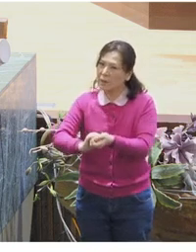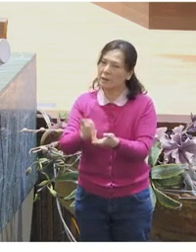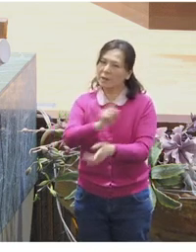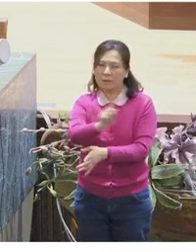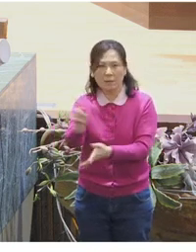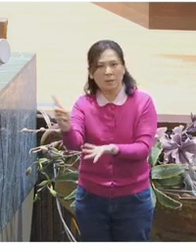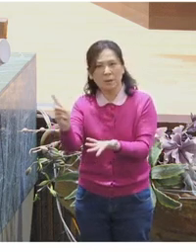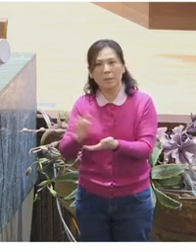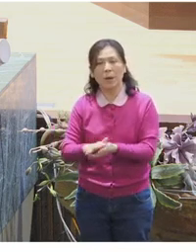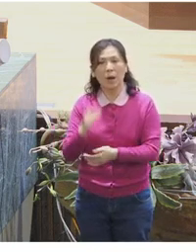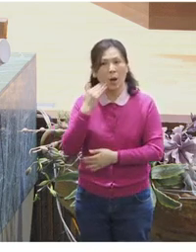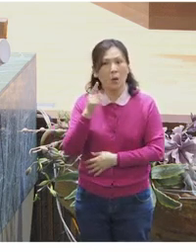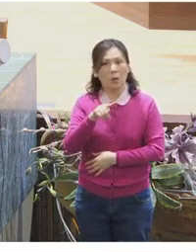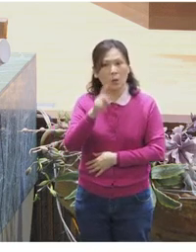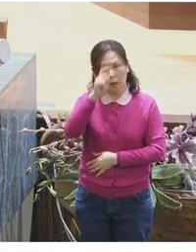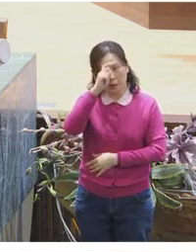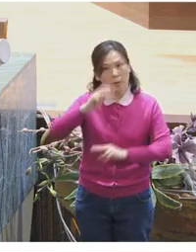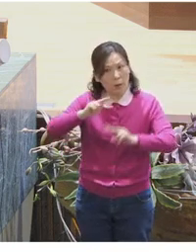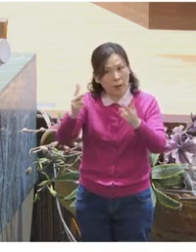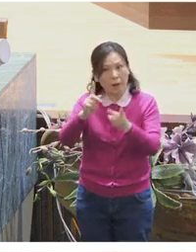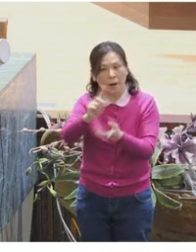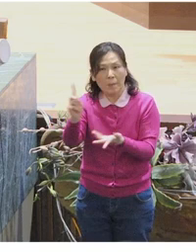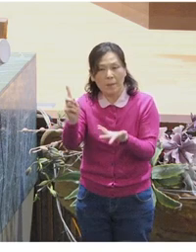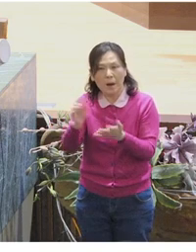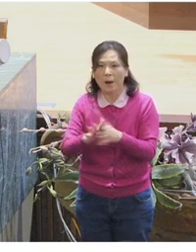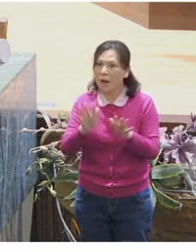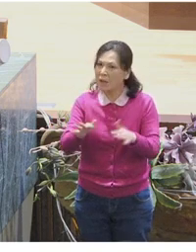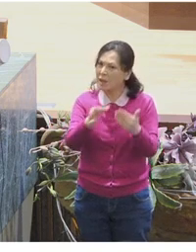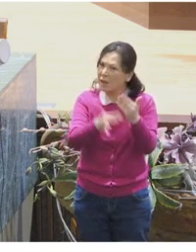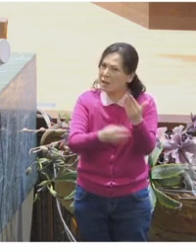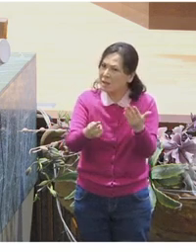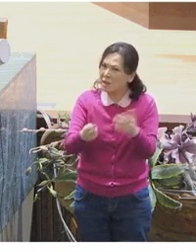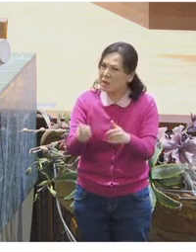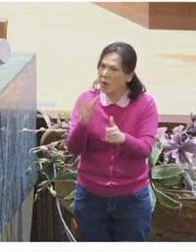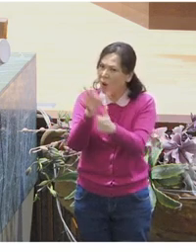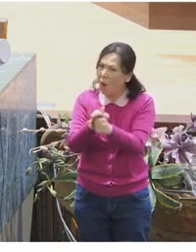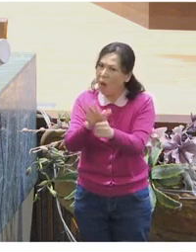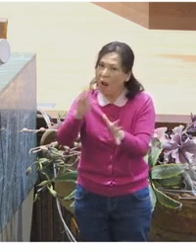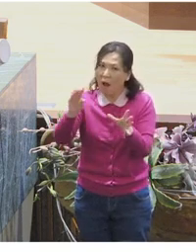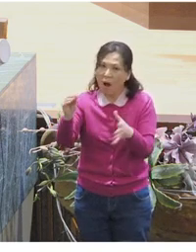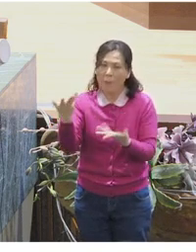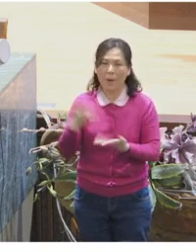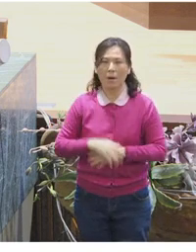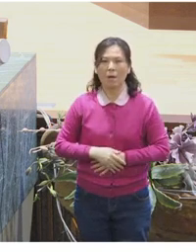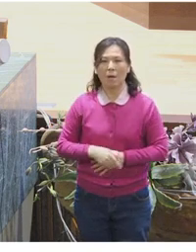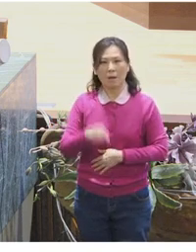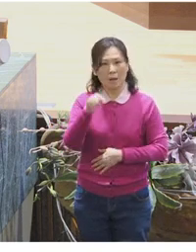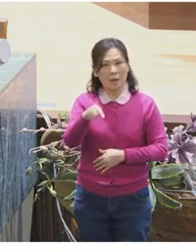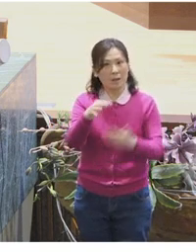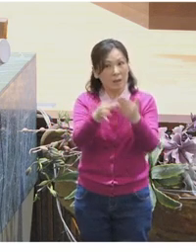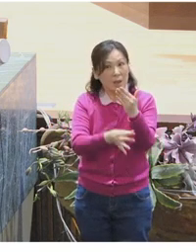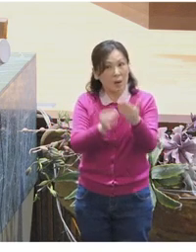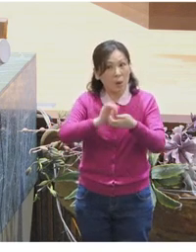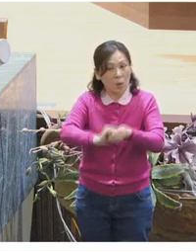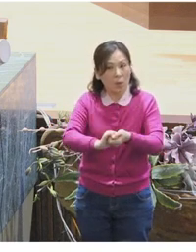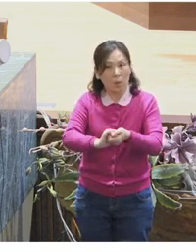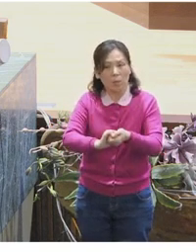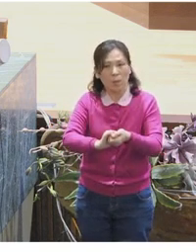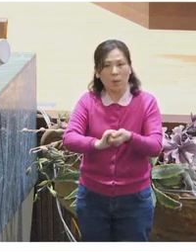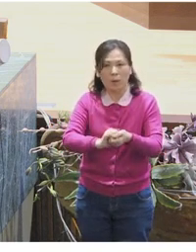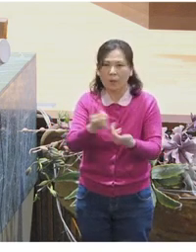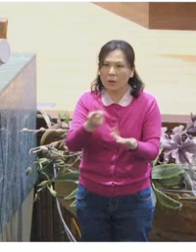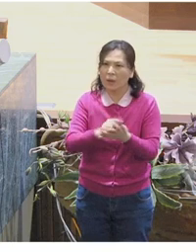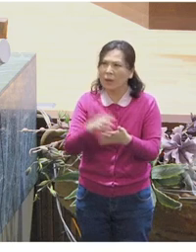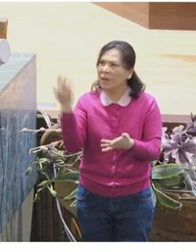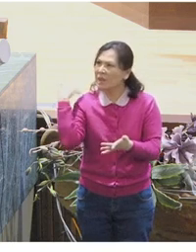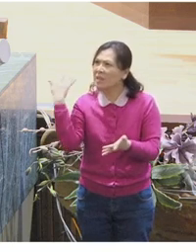果想要做什么样的事情的话，现在这样的东西会怎么样限制我们，那这个规范怎么样变成这个样子，